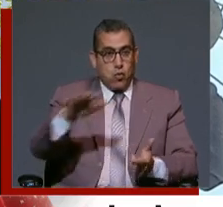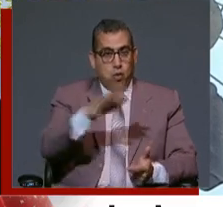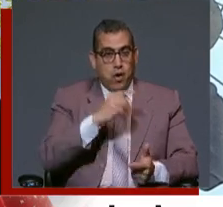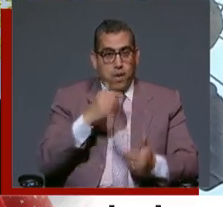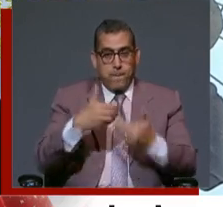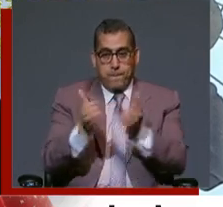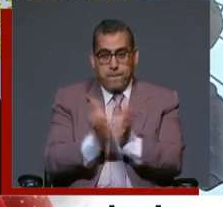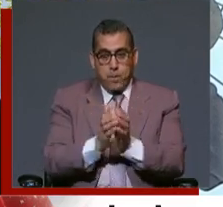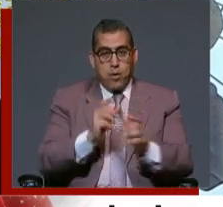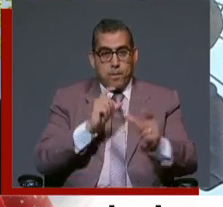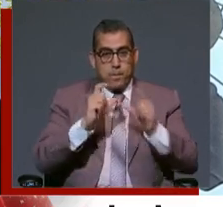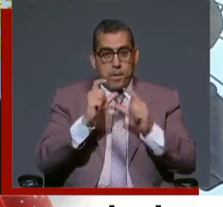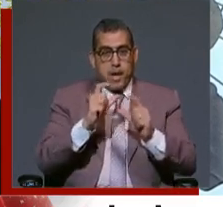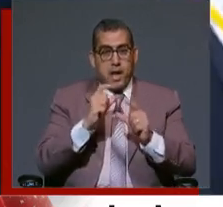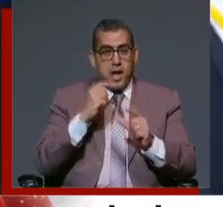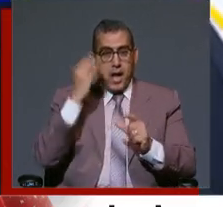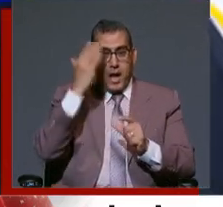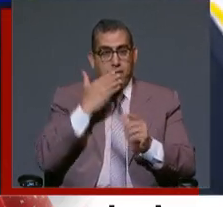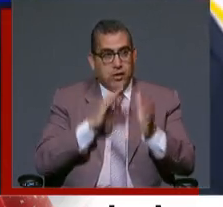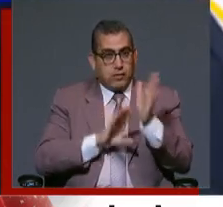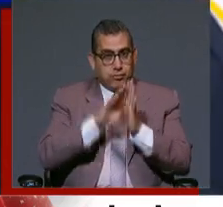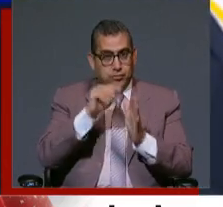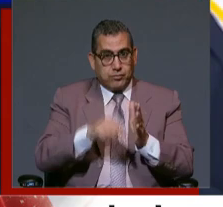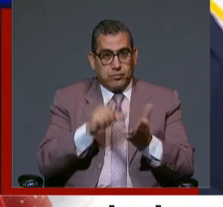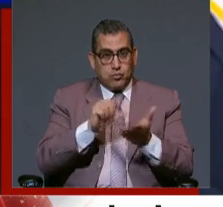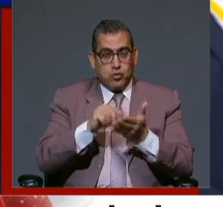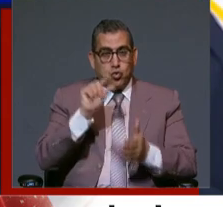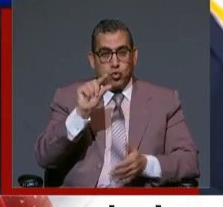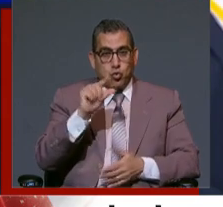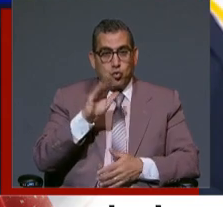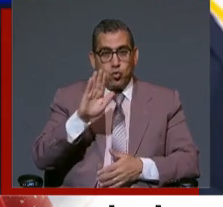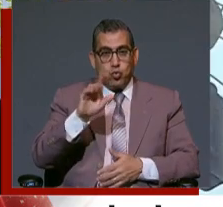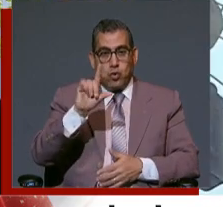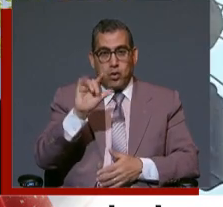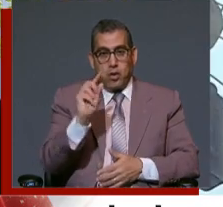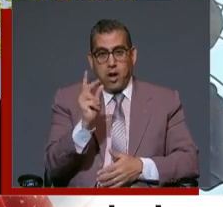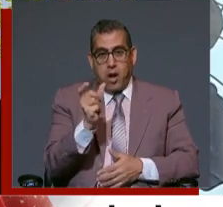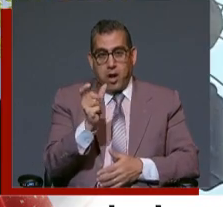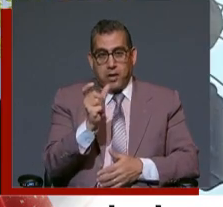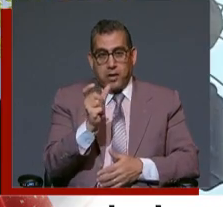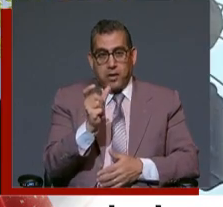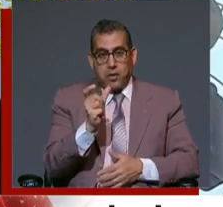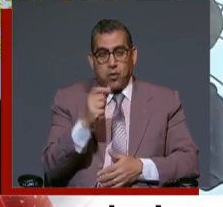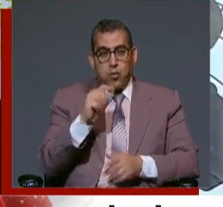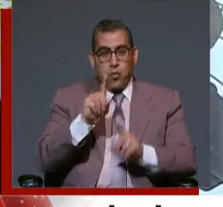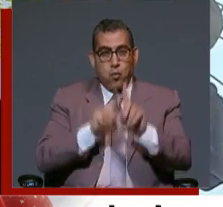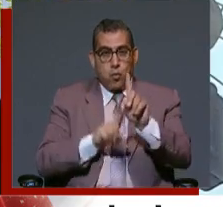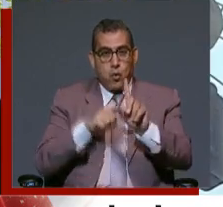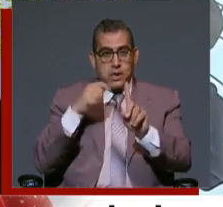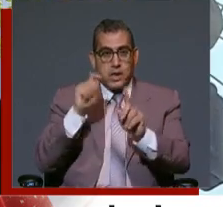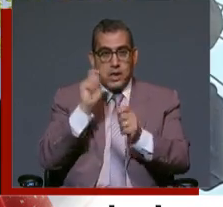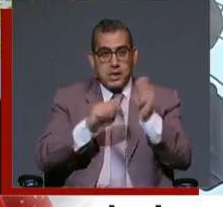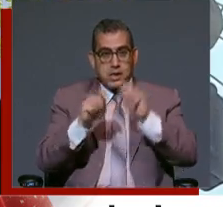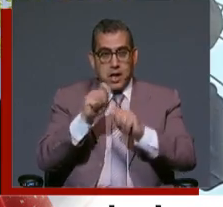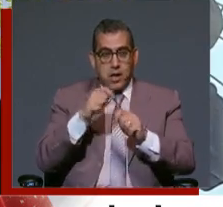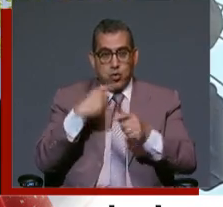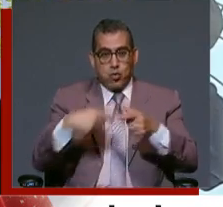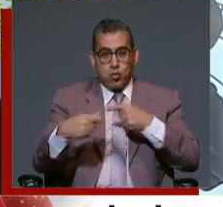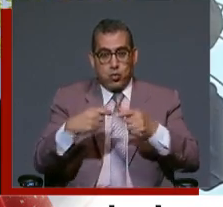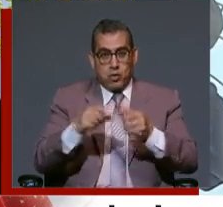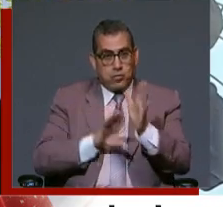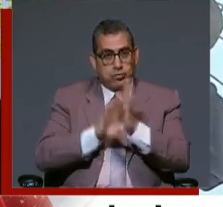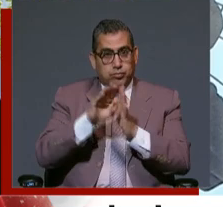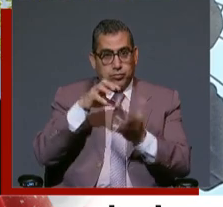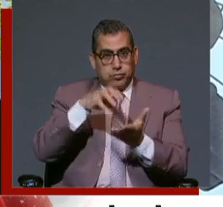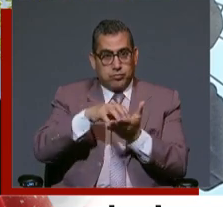بنك التنمية الأفريقي، معالي الدكتور سلطان أحمد الجابر وزير الصناعة والتكنولوجيا المتقدمة